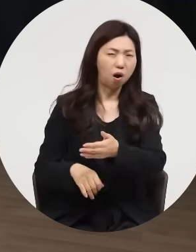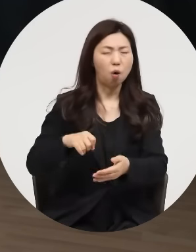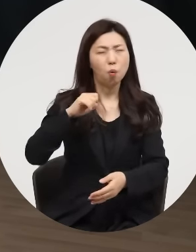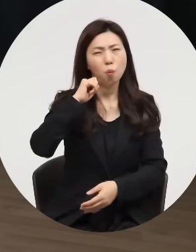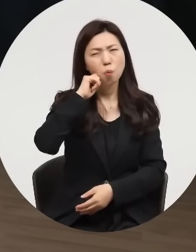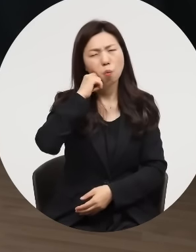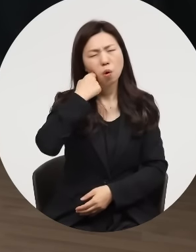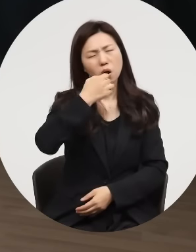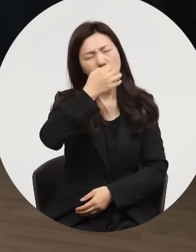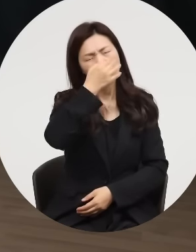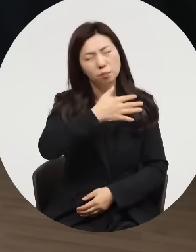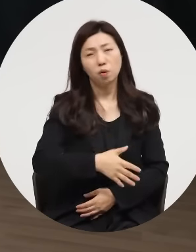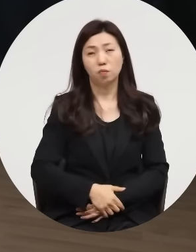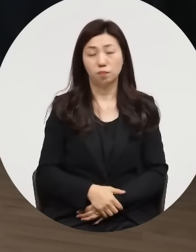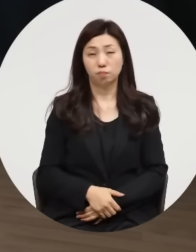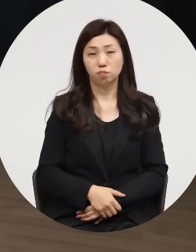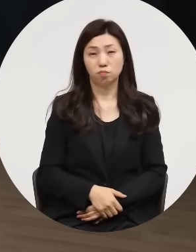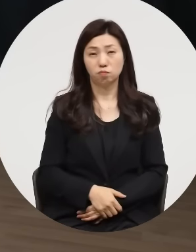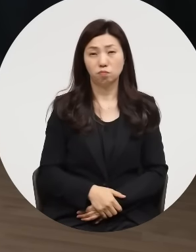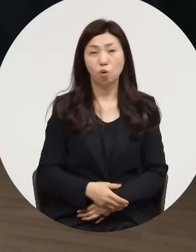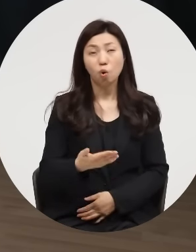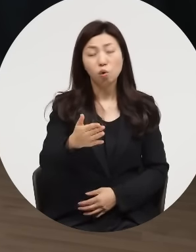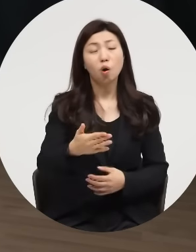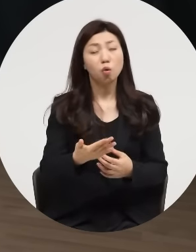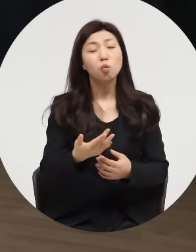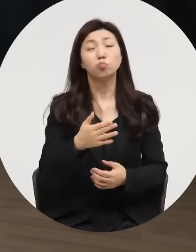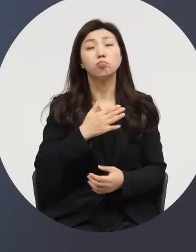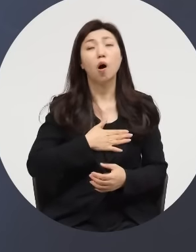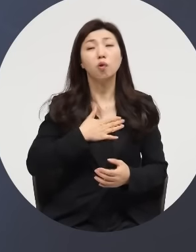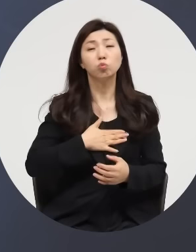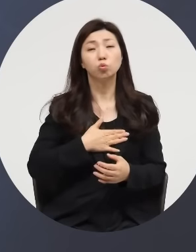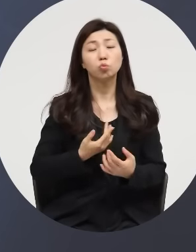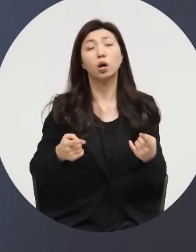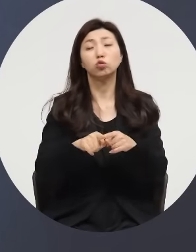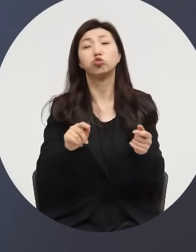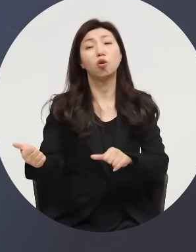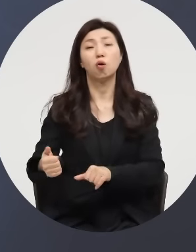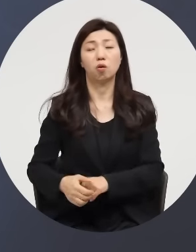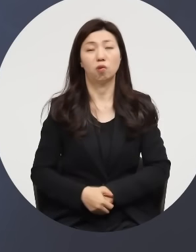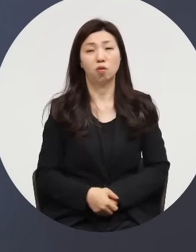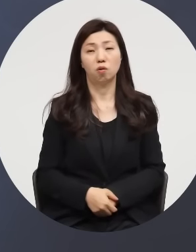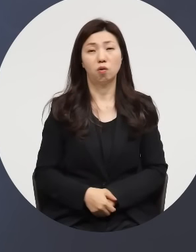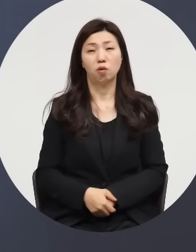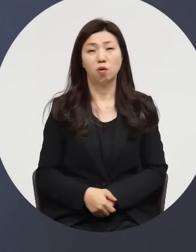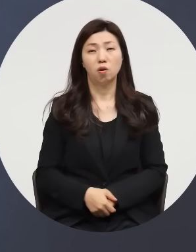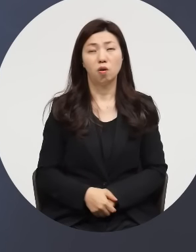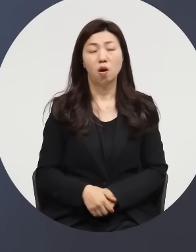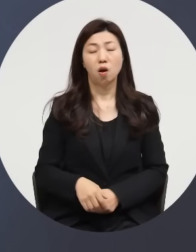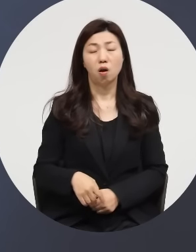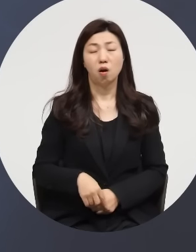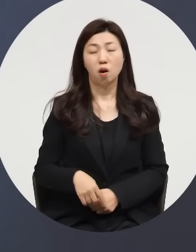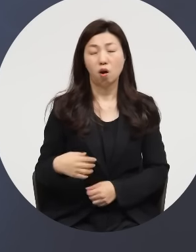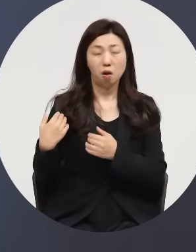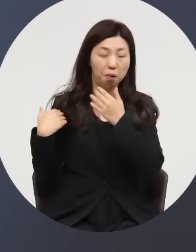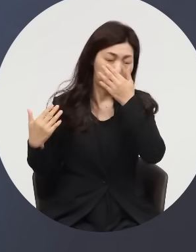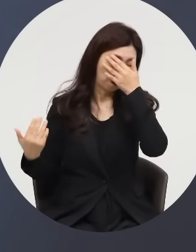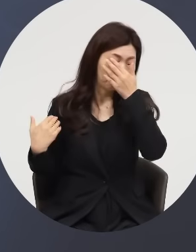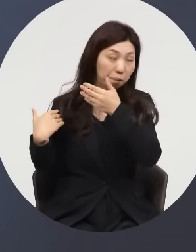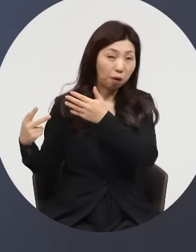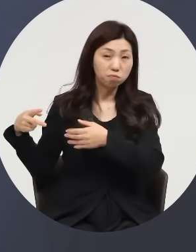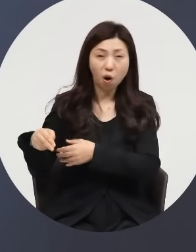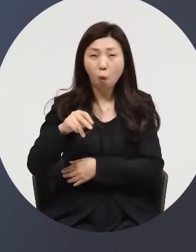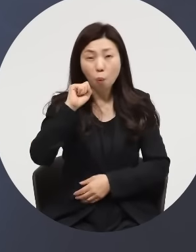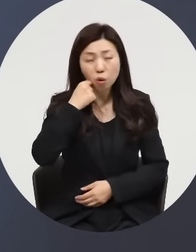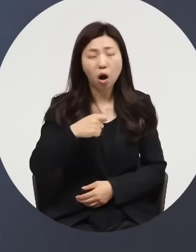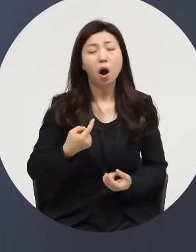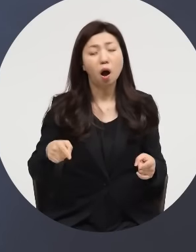너무 힘들어가지고 네네 그러니까 같이 빠져 죽으라는 거예요. 외면하기 어려우니까 같이 빠져 죽는 게 좋지